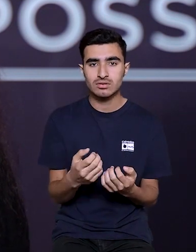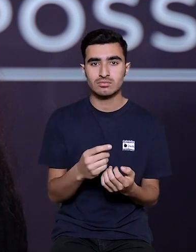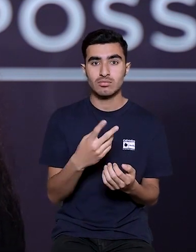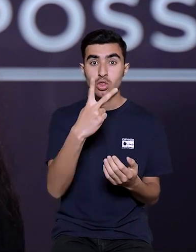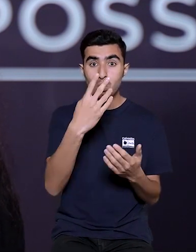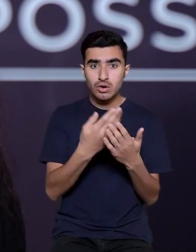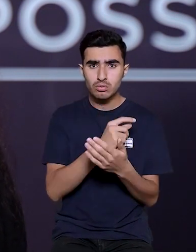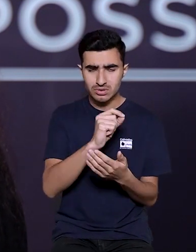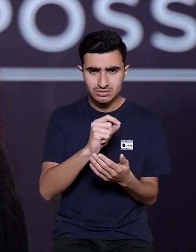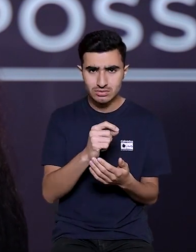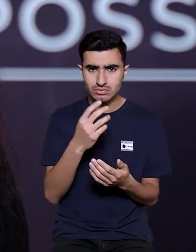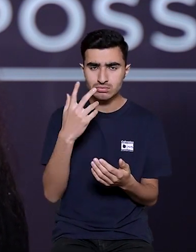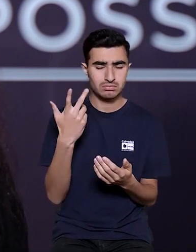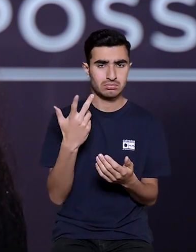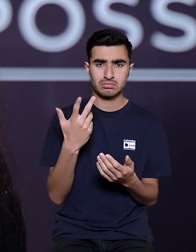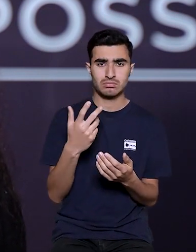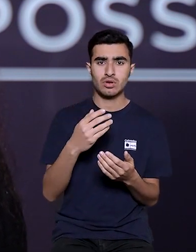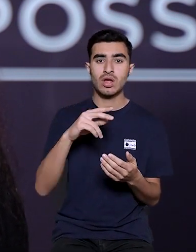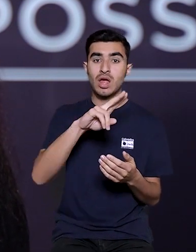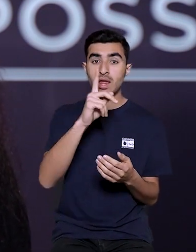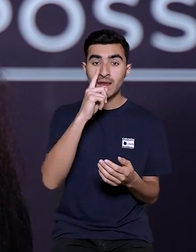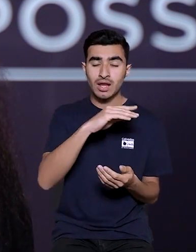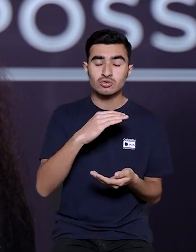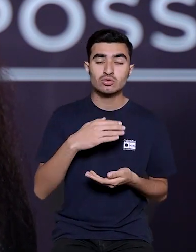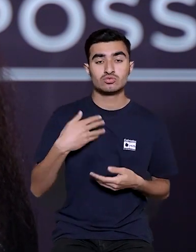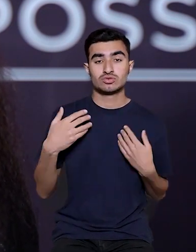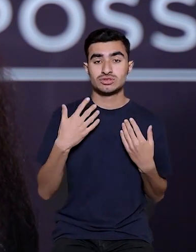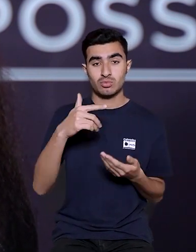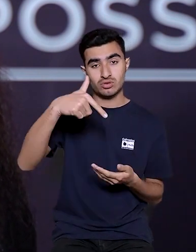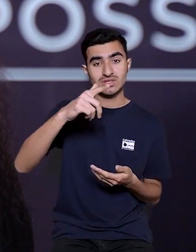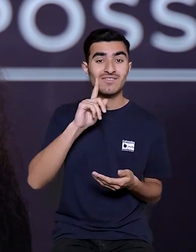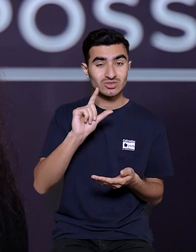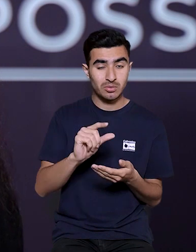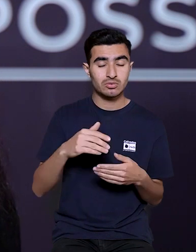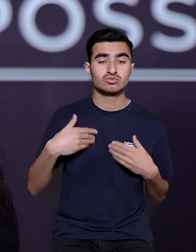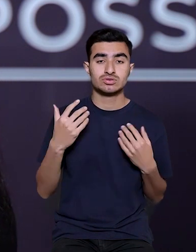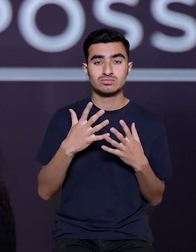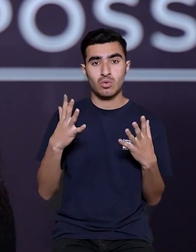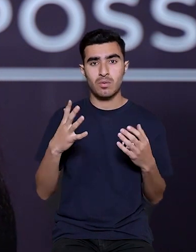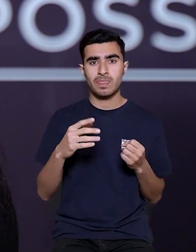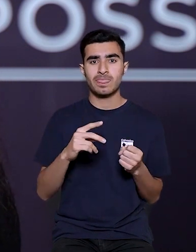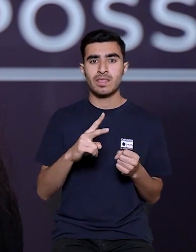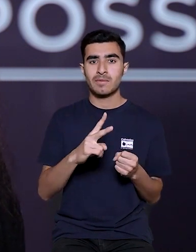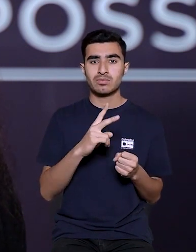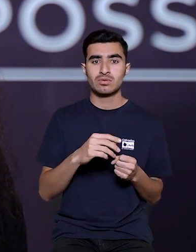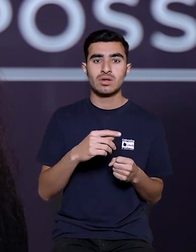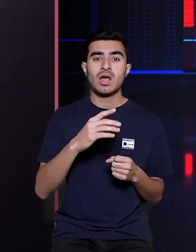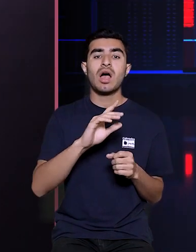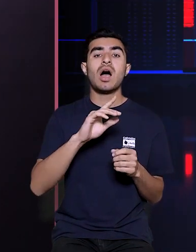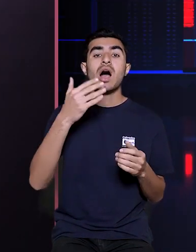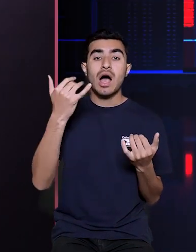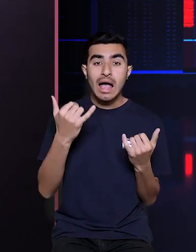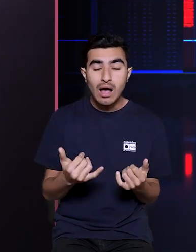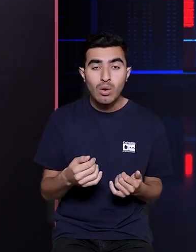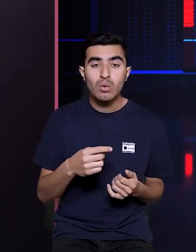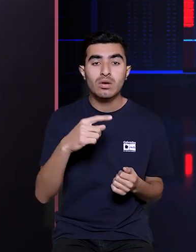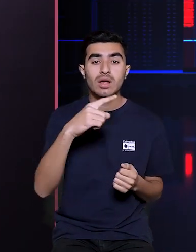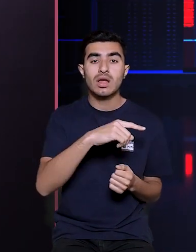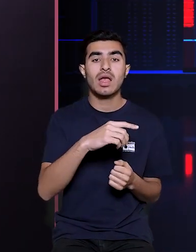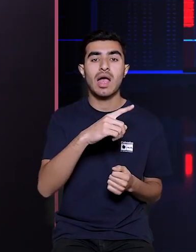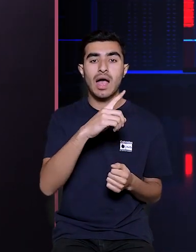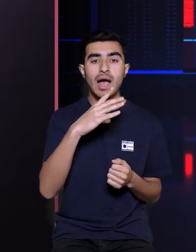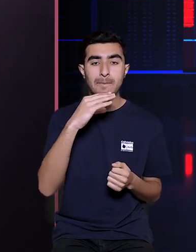पेंसिलें? नौरीन बड़ी खुश हुई। अब नौरीन को वो किस्सा याद आ गया जो रात गए उसकी माँ अपने खाविंद को सुना रही